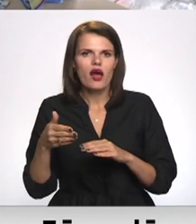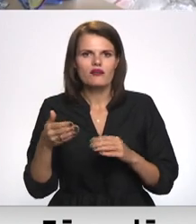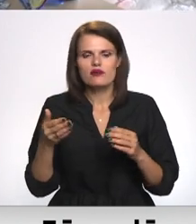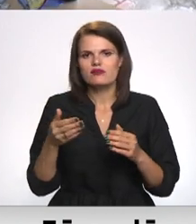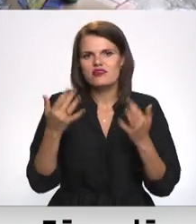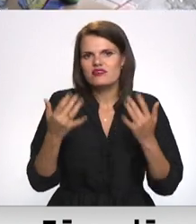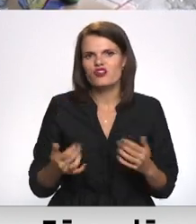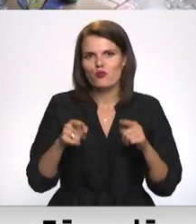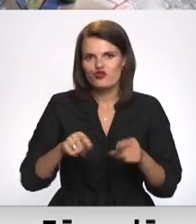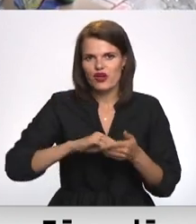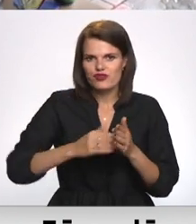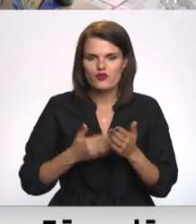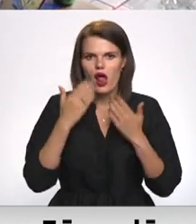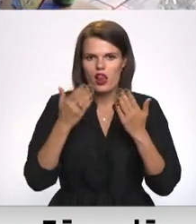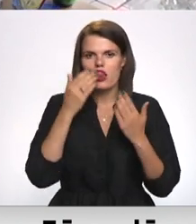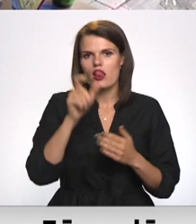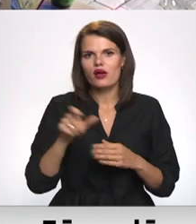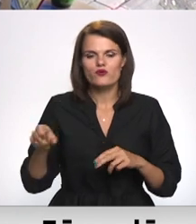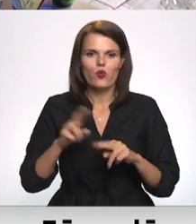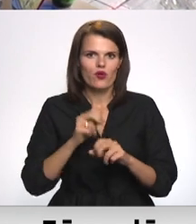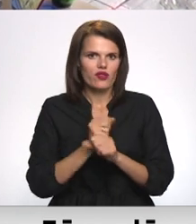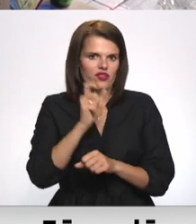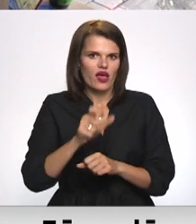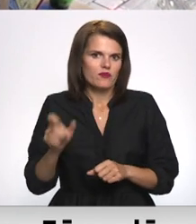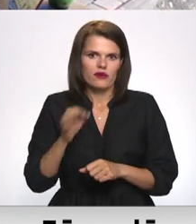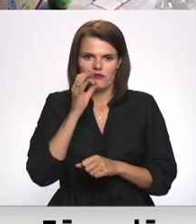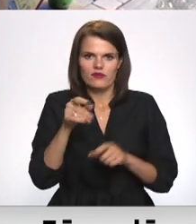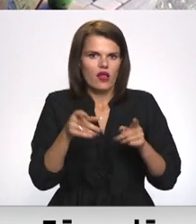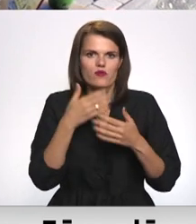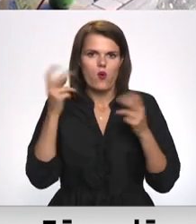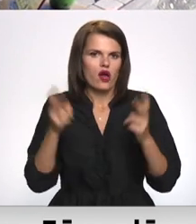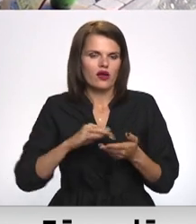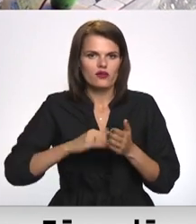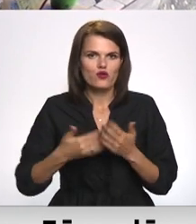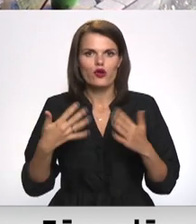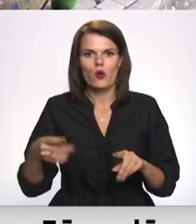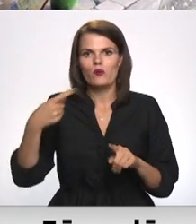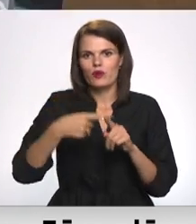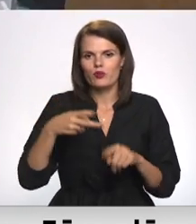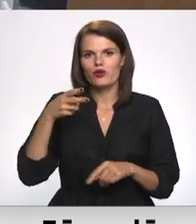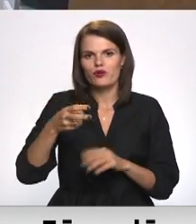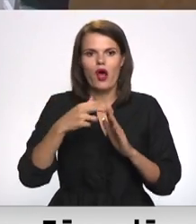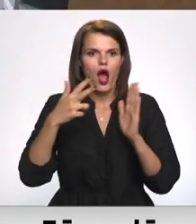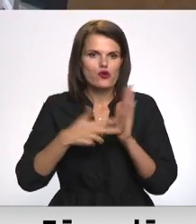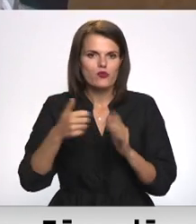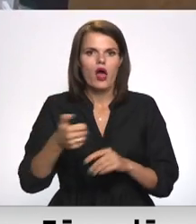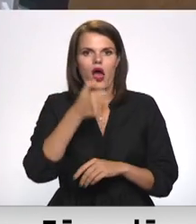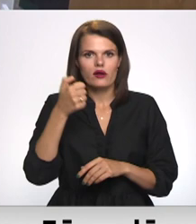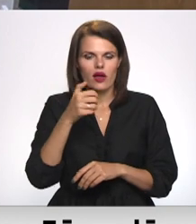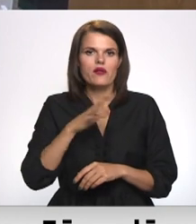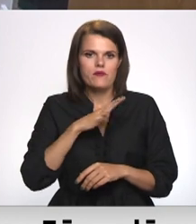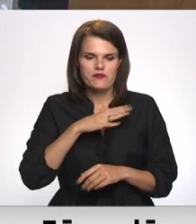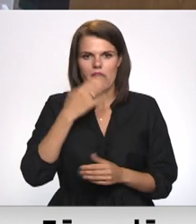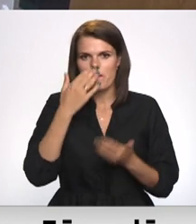situācijā. Lasītāji un darbinieki to gan nesauc par ārkārtas situāciju, jo pirmoreiz jau 2018. Gadā bijis